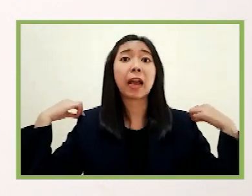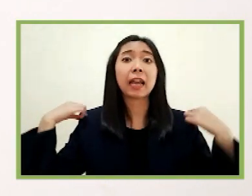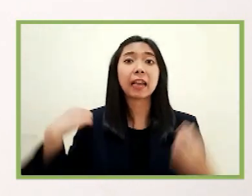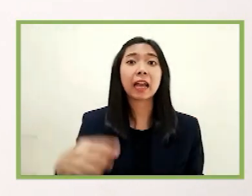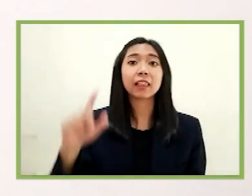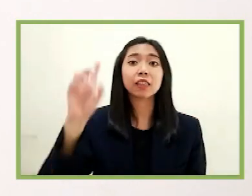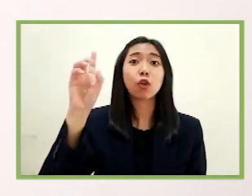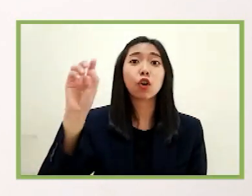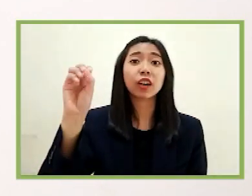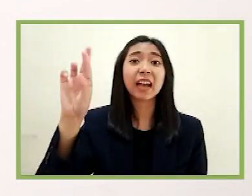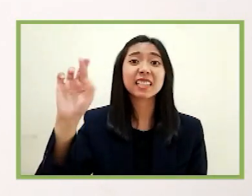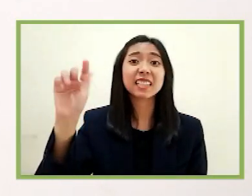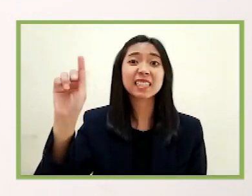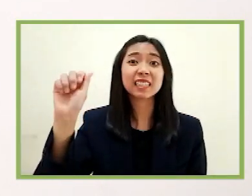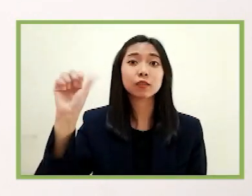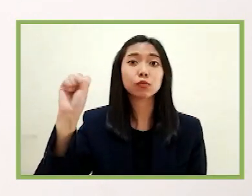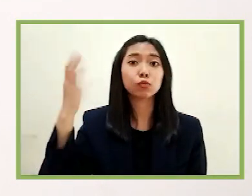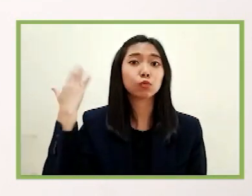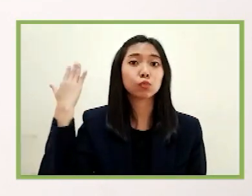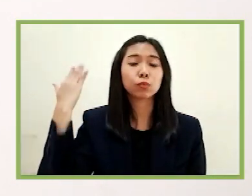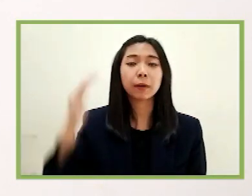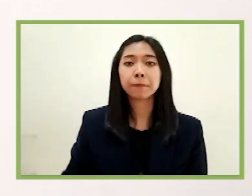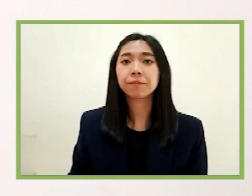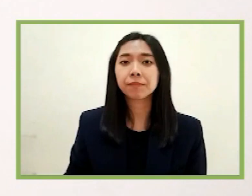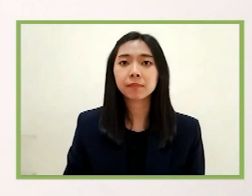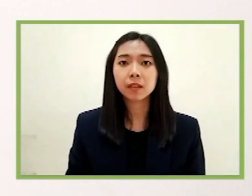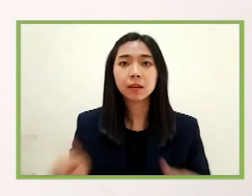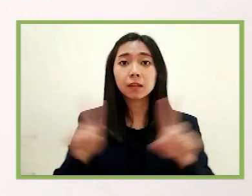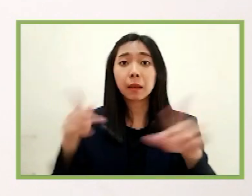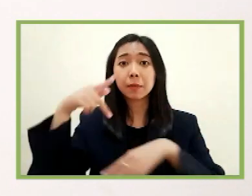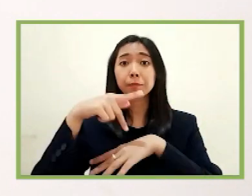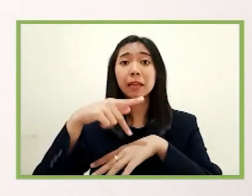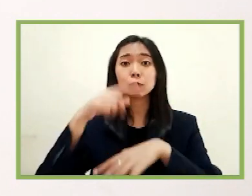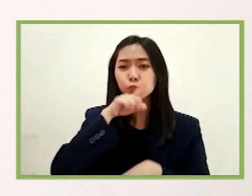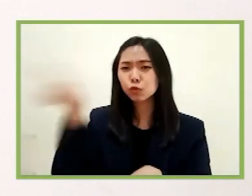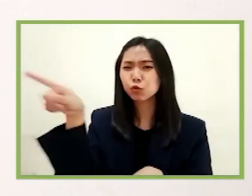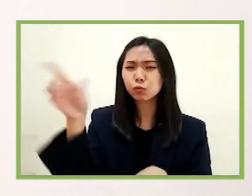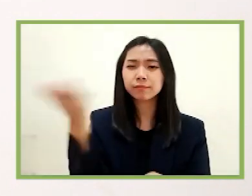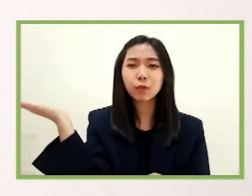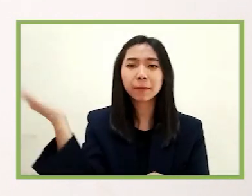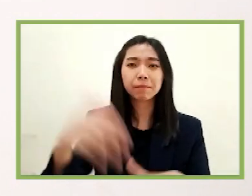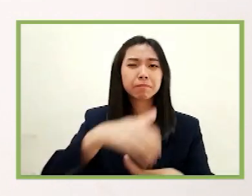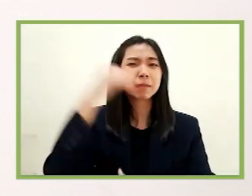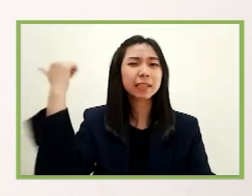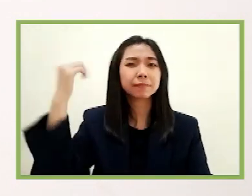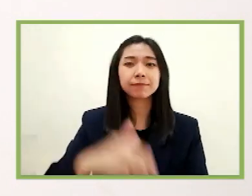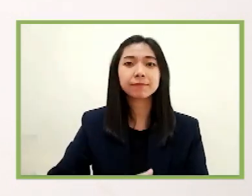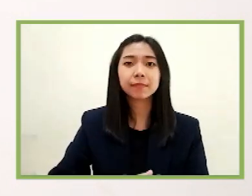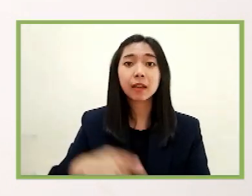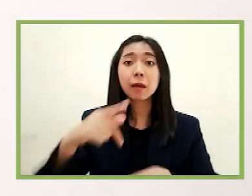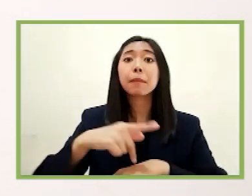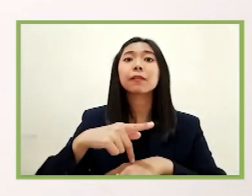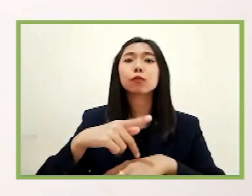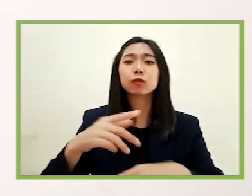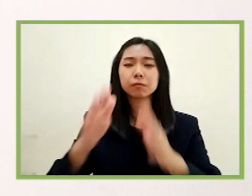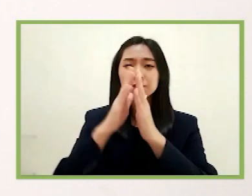Dorkas waktu ia masih hidup tetapi Petrus menyuruh mereka semua keluar lalu ia berlutut dan